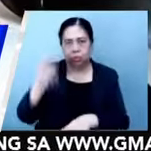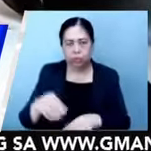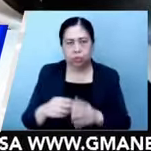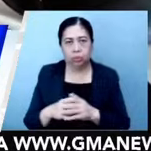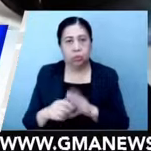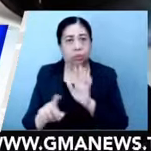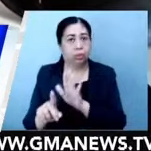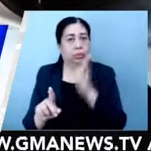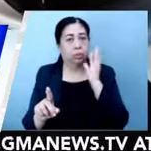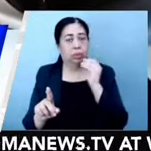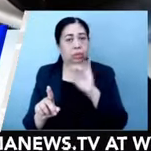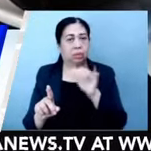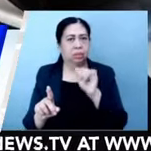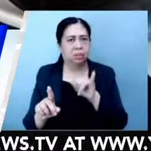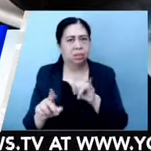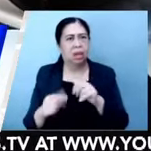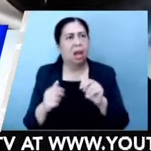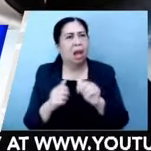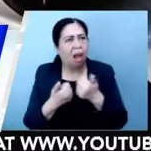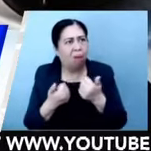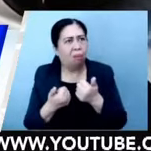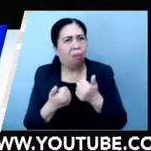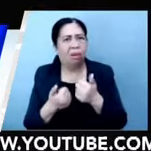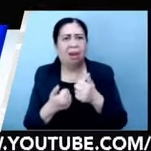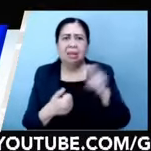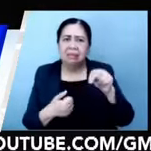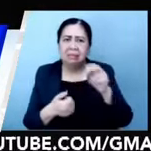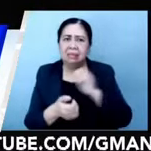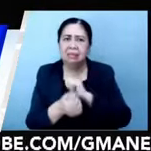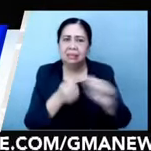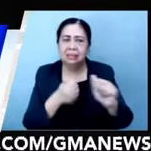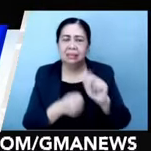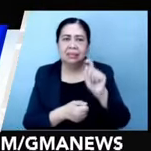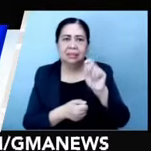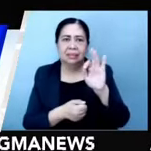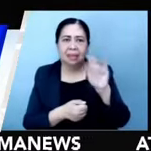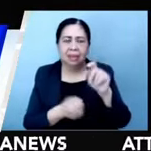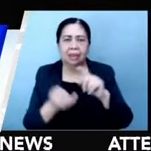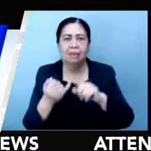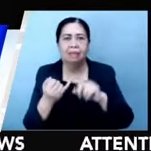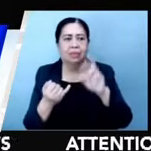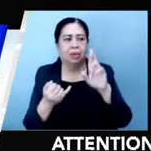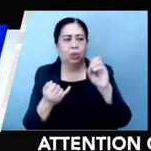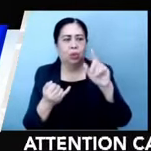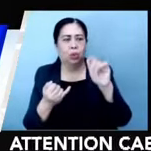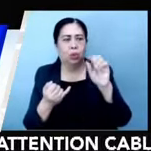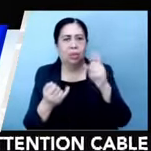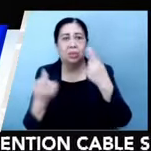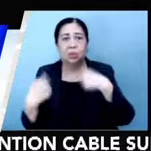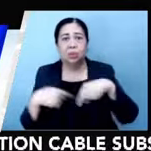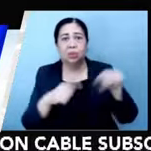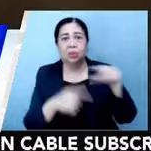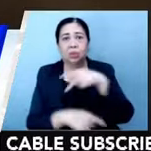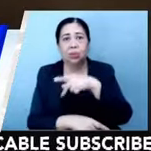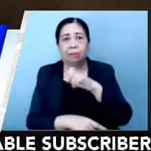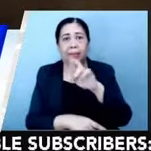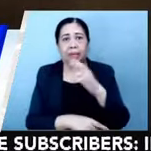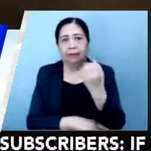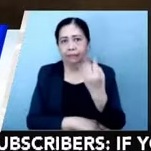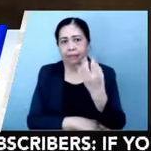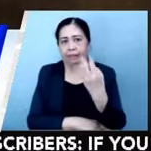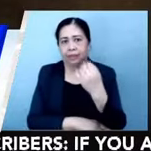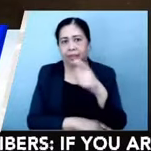raw maiwasang dumaan siya sa Taft Avenue at Rojas Boulevard. Papunta kasing Pier 15 ang biyahe niya sa ilalim ng Ermalu o